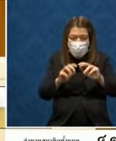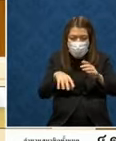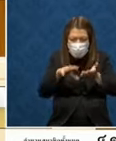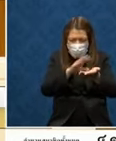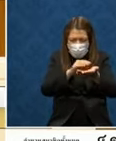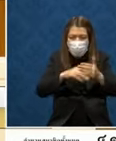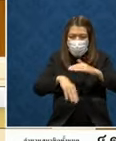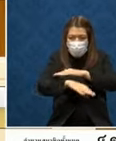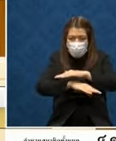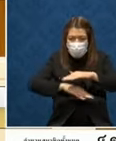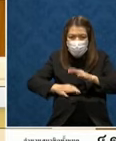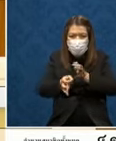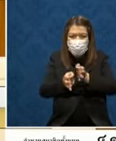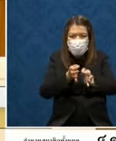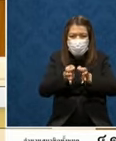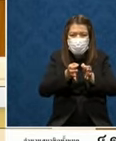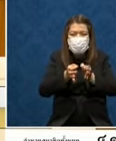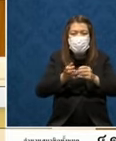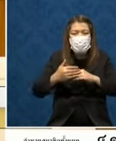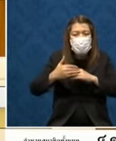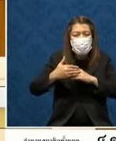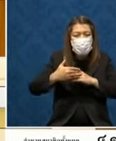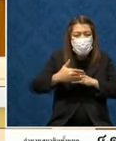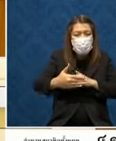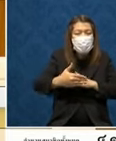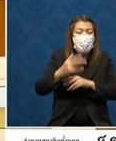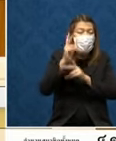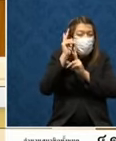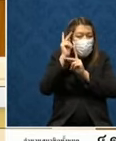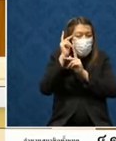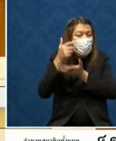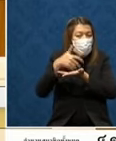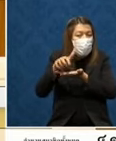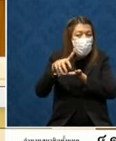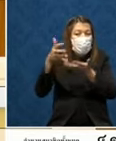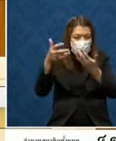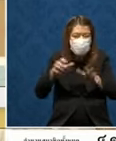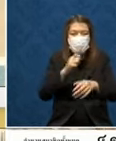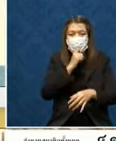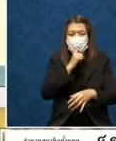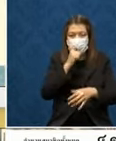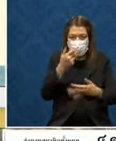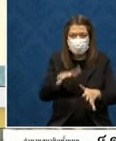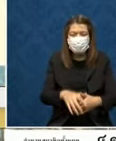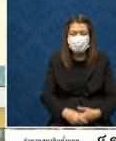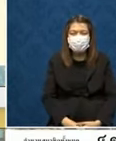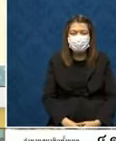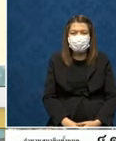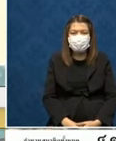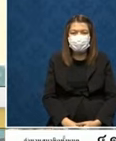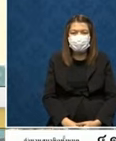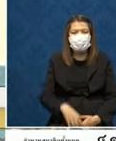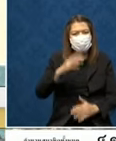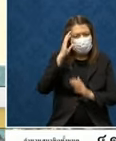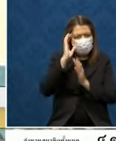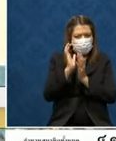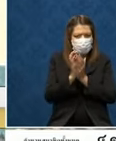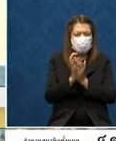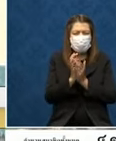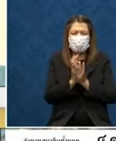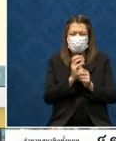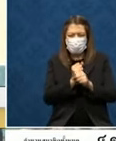ฐานได้ชี้แจงข้อมูลความคลืมหน้าให้ทางสื่อมวลชนทราบเป็นระยะๆะแล้วก็จะเห็นว่าตำรวจเพยายามจะทำดำเนินการอย่าง